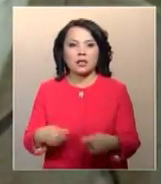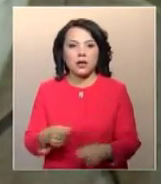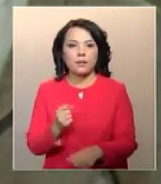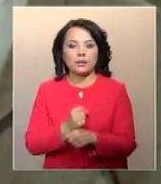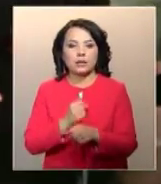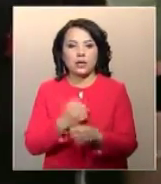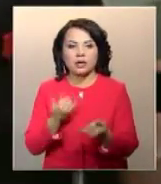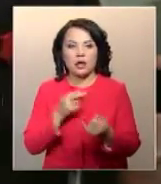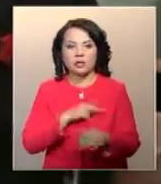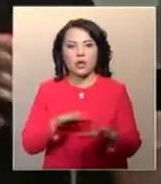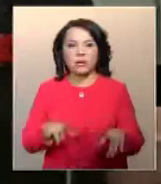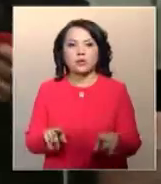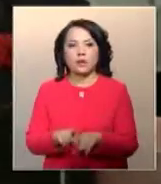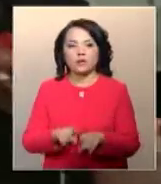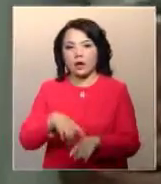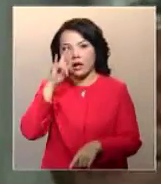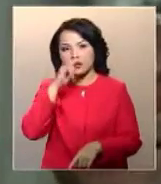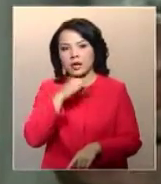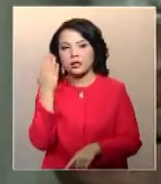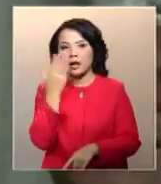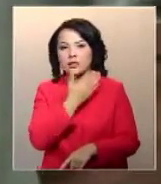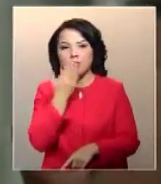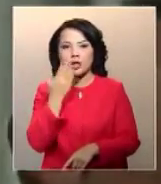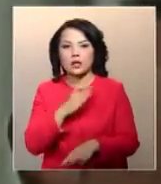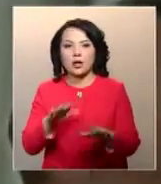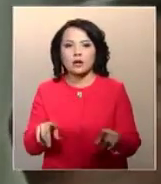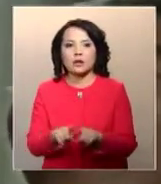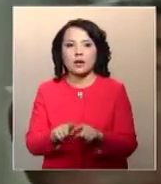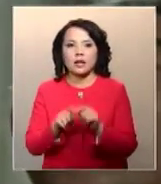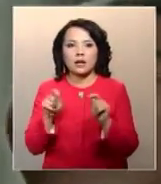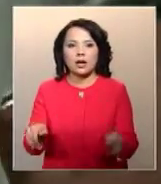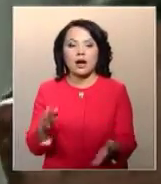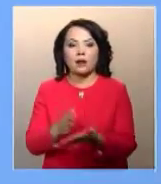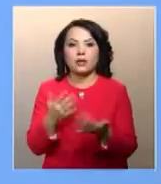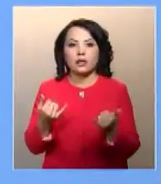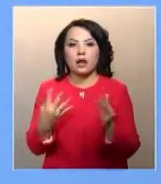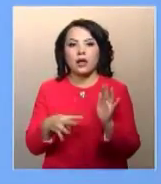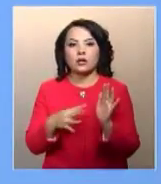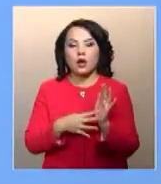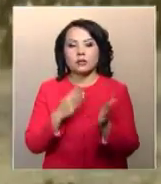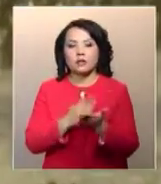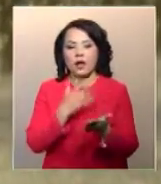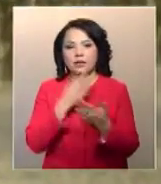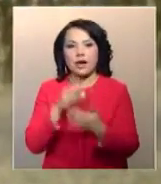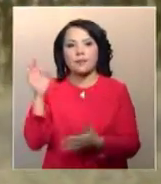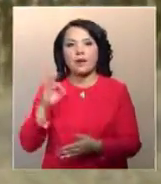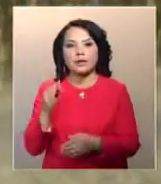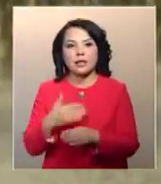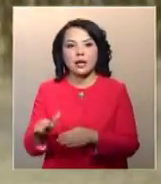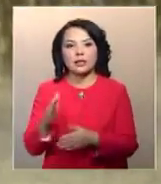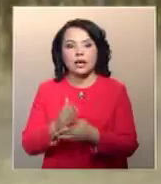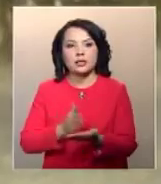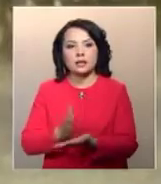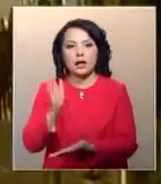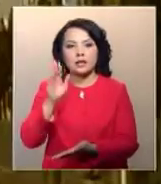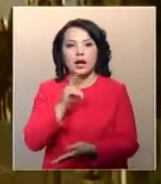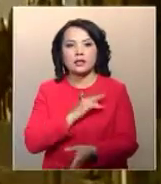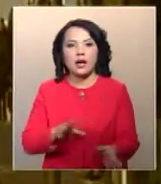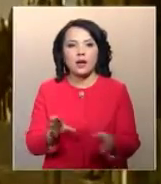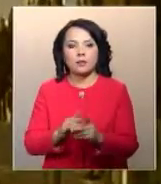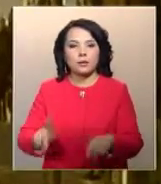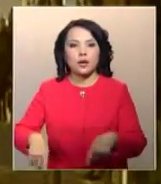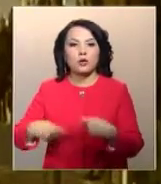шығарылған кәсіпорындар арасында Қазақ фильм киностудиясы да бар. Бұл мекеменің 49% үлесі стратегиялық